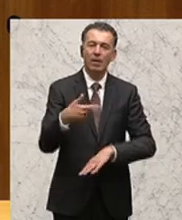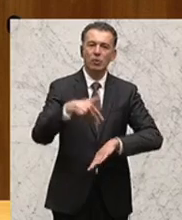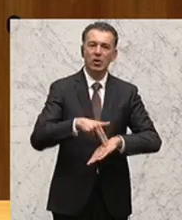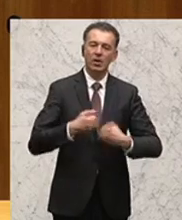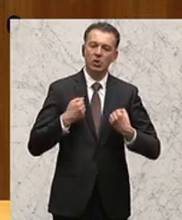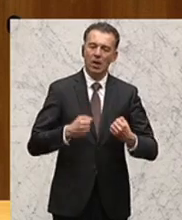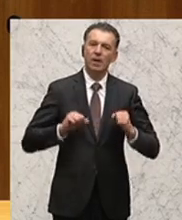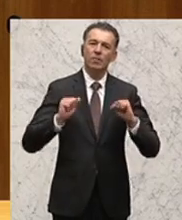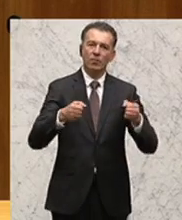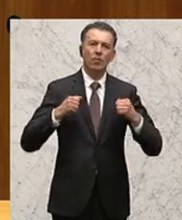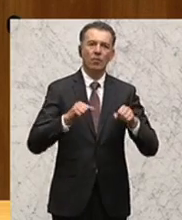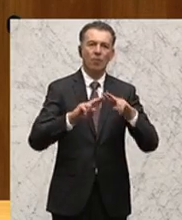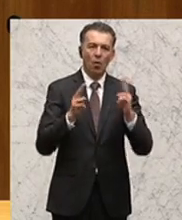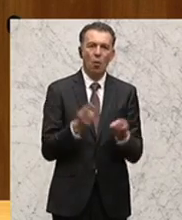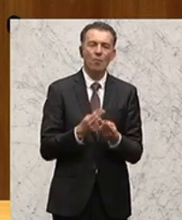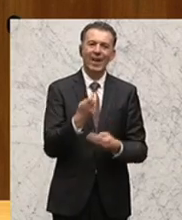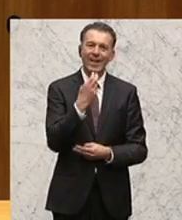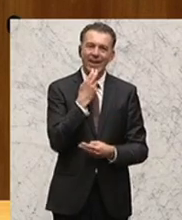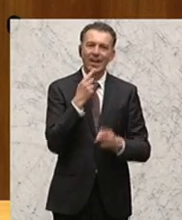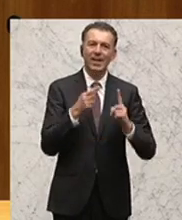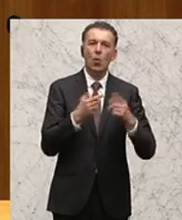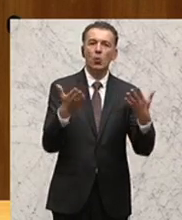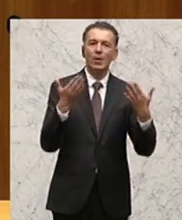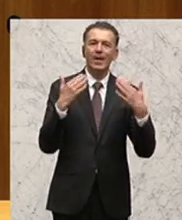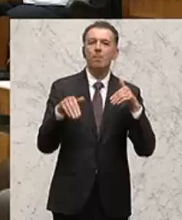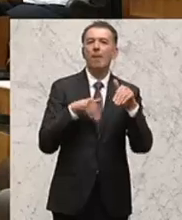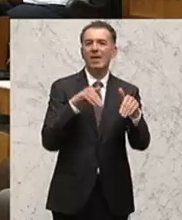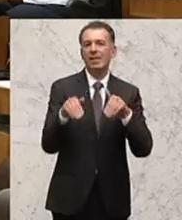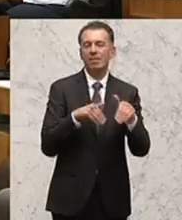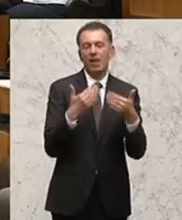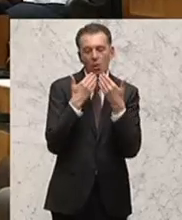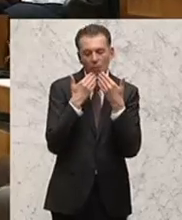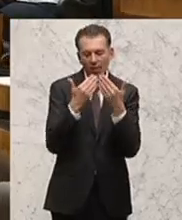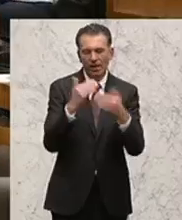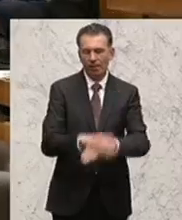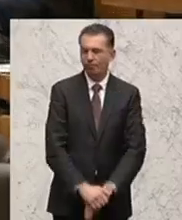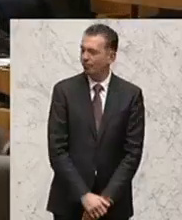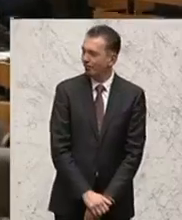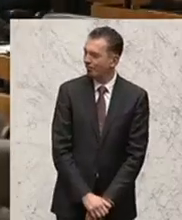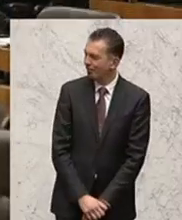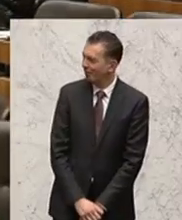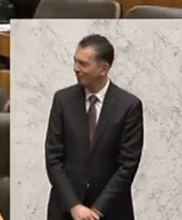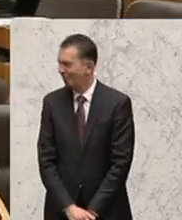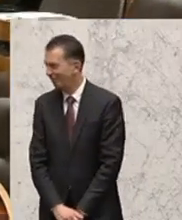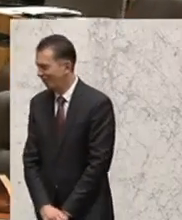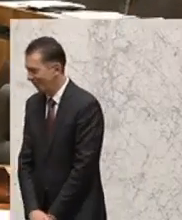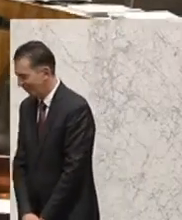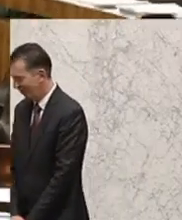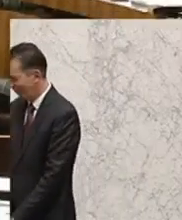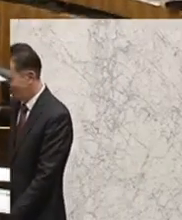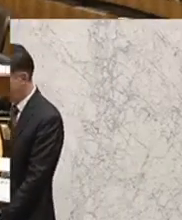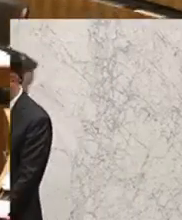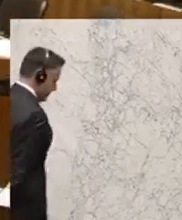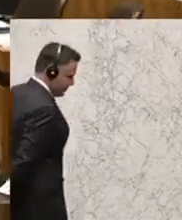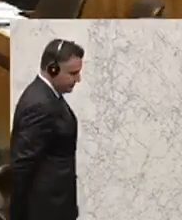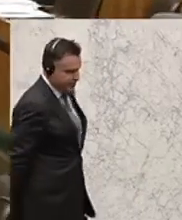eigenständiges, starkes und engagiertes Umwelt-, Energie- und Klimaministerium. Danke. Die Klimaschutzanstrengungen in Österreich sind viel zu